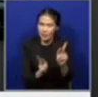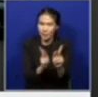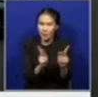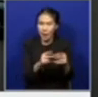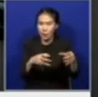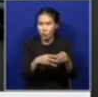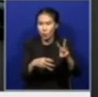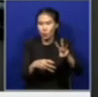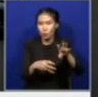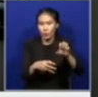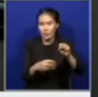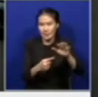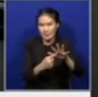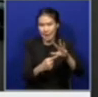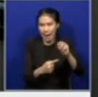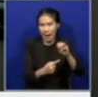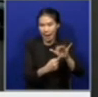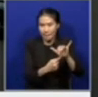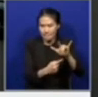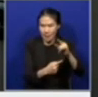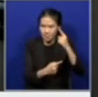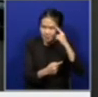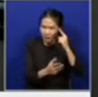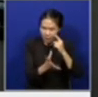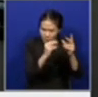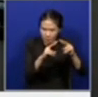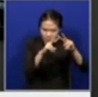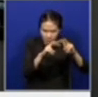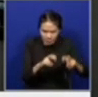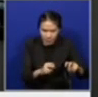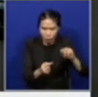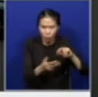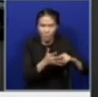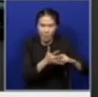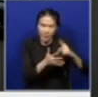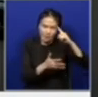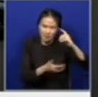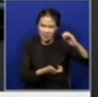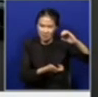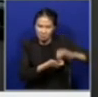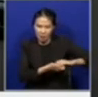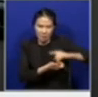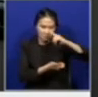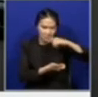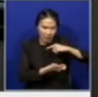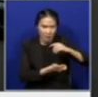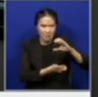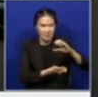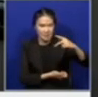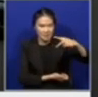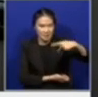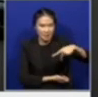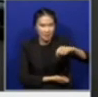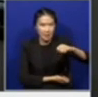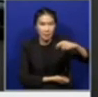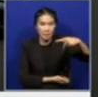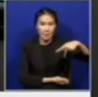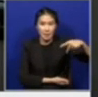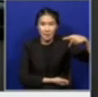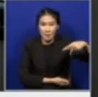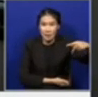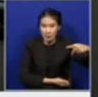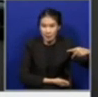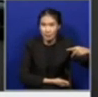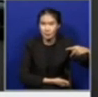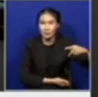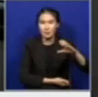ยดิฉันร่วมกับสมาชิกสภาผู้แทนราษฎรพรรคเพื่อไทยได้เสนอญัตติด่วนขอให้สภาผู้แทนราษฎร